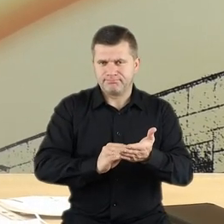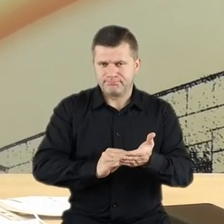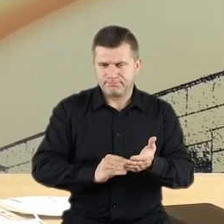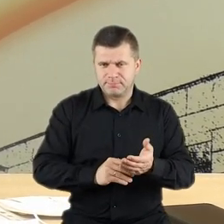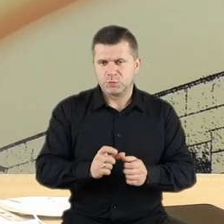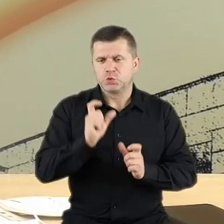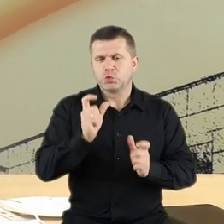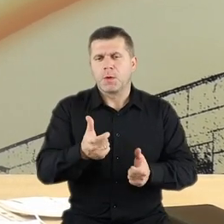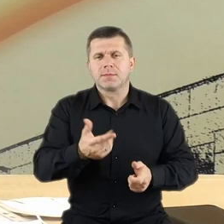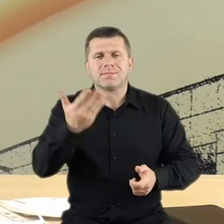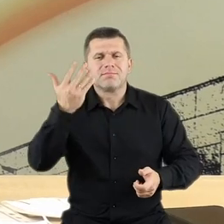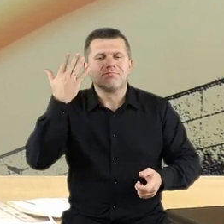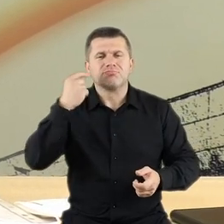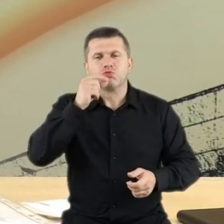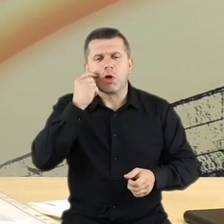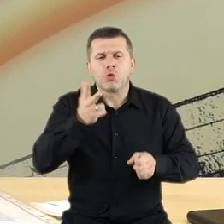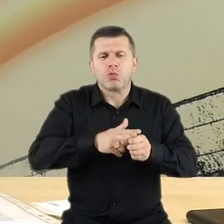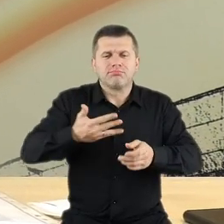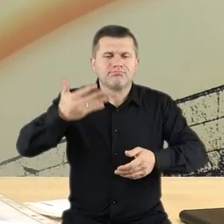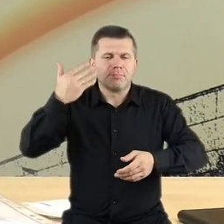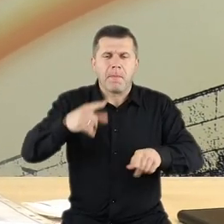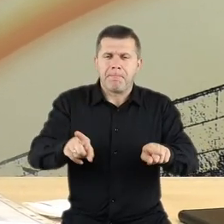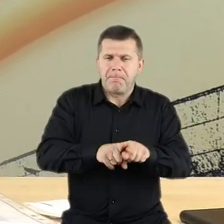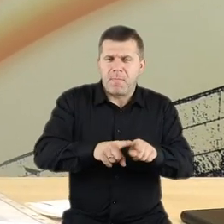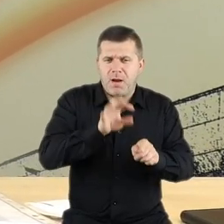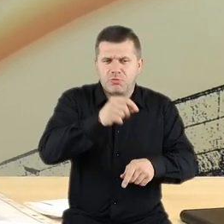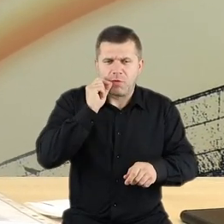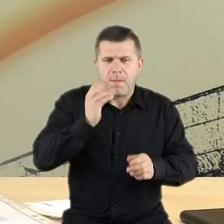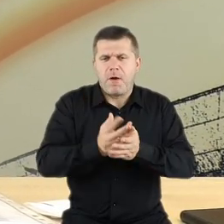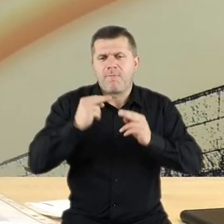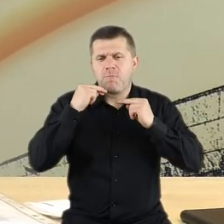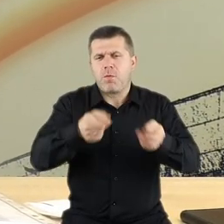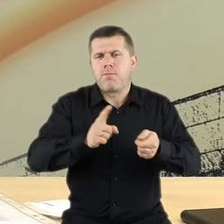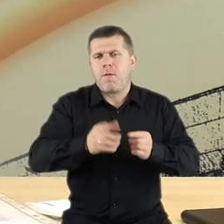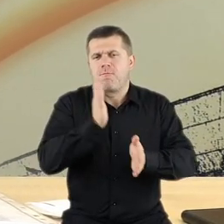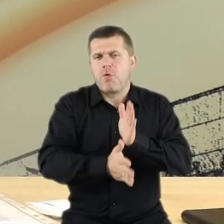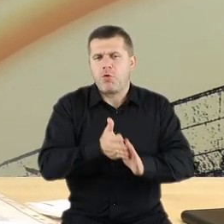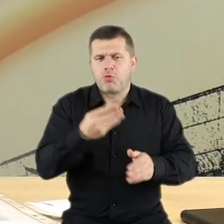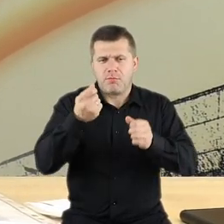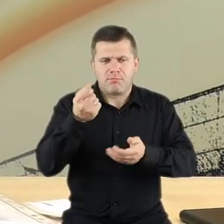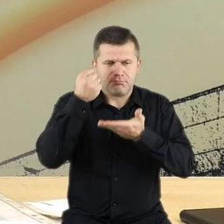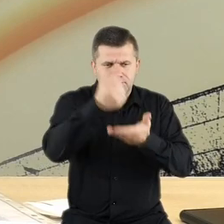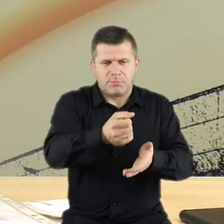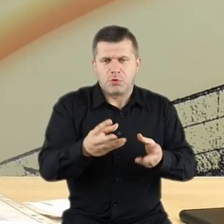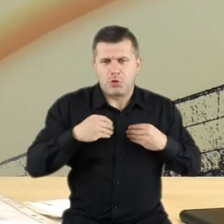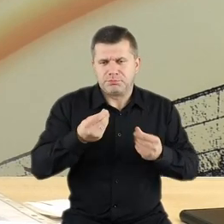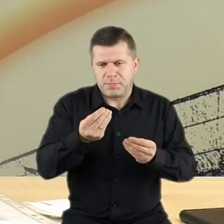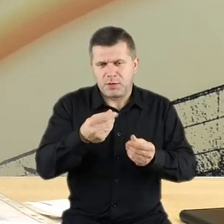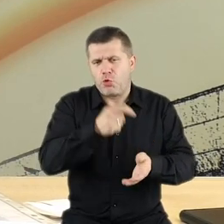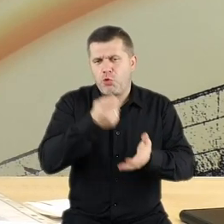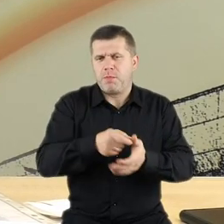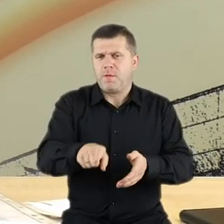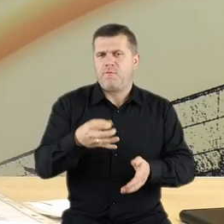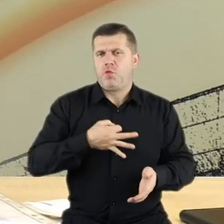tam gdzieś dziadek któryś brat dziadka jak wrócił z wojny dostał pieniądze i kupił podobno za to jakąś tam własność